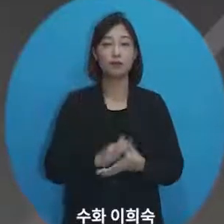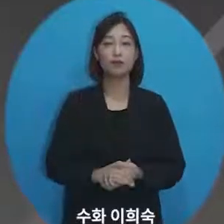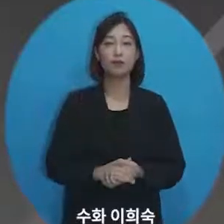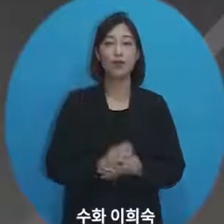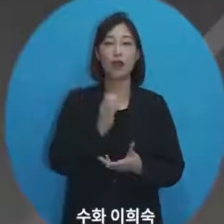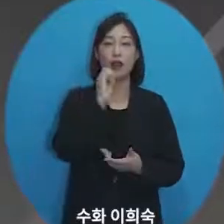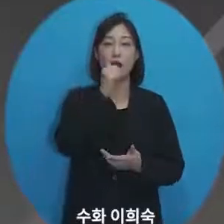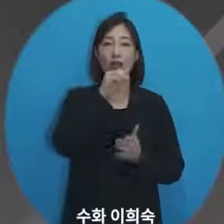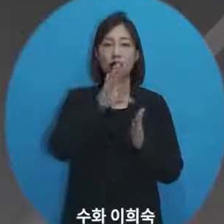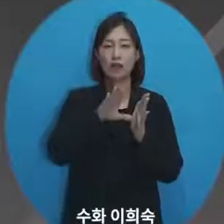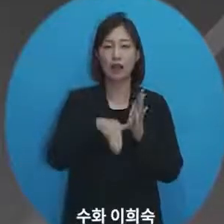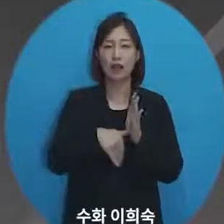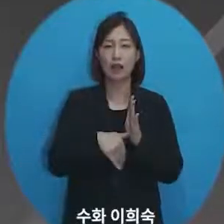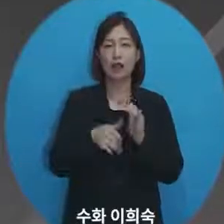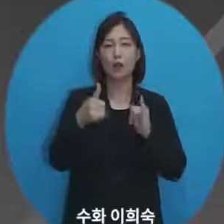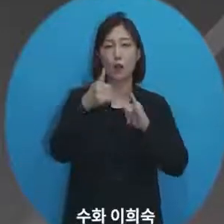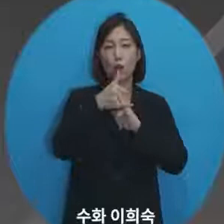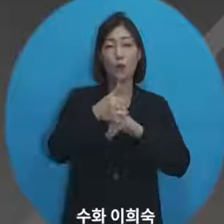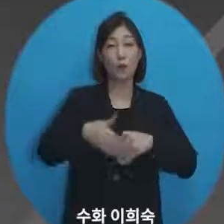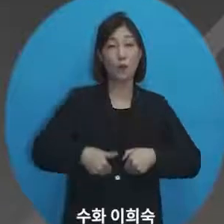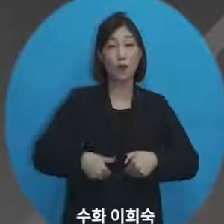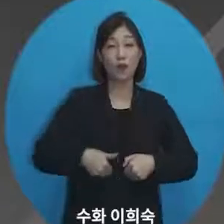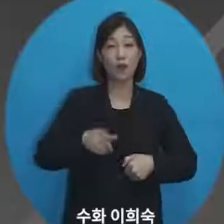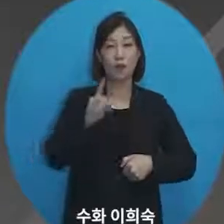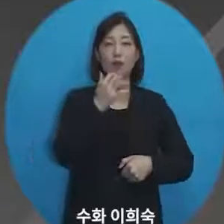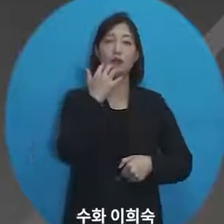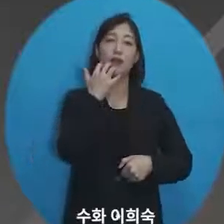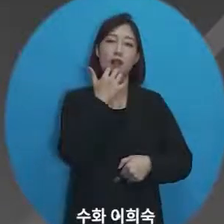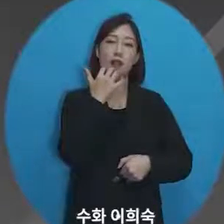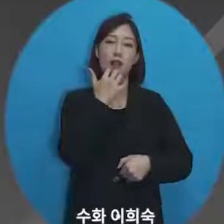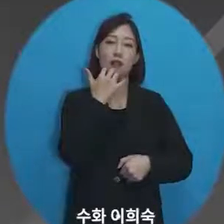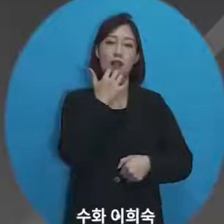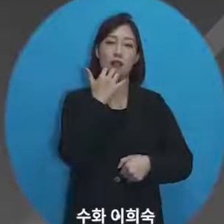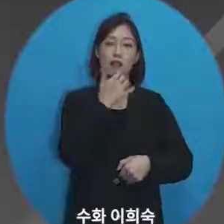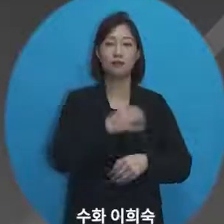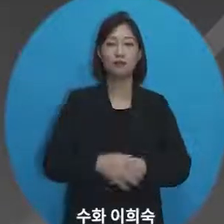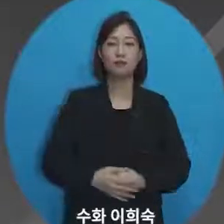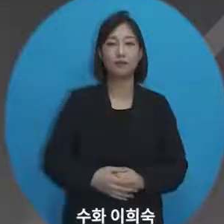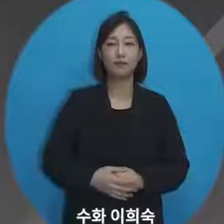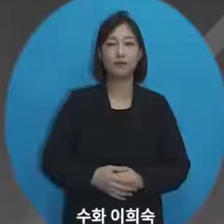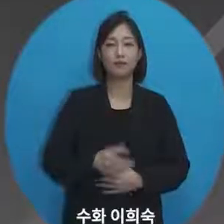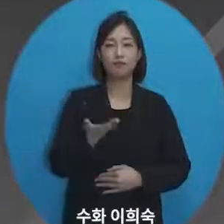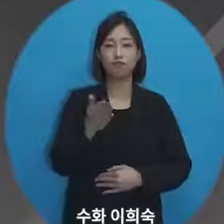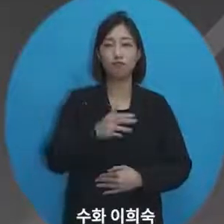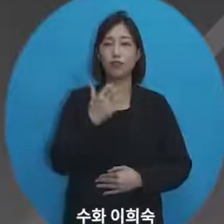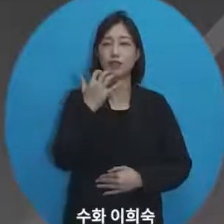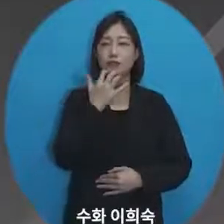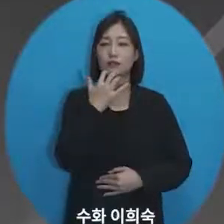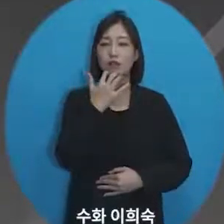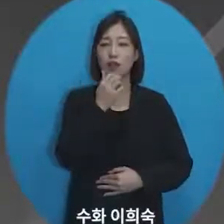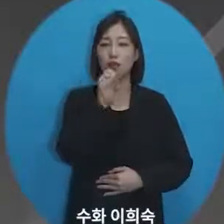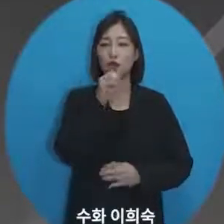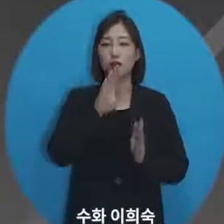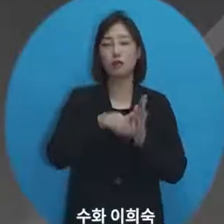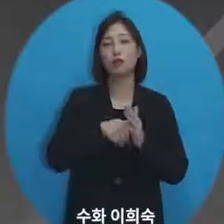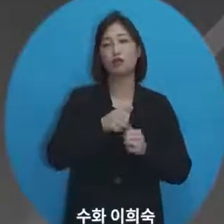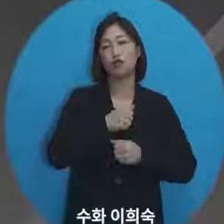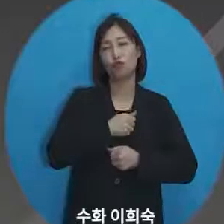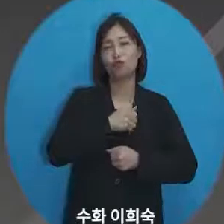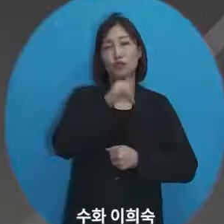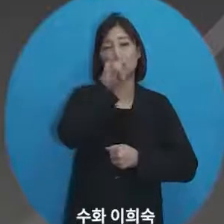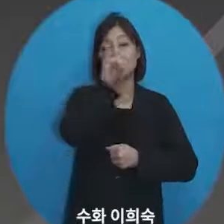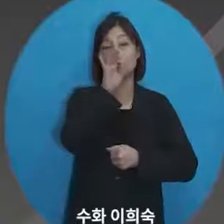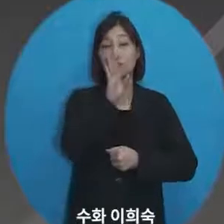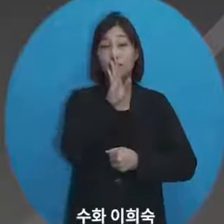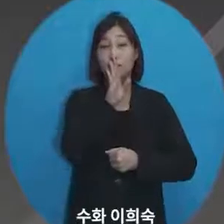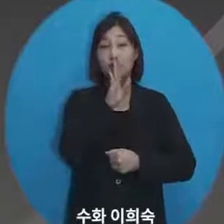부분인데요. 물론 안내를 할 때는 반드시 색깔을 사용하는 부분에 대해서 많이 주의를 할 필요가